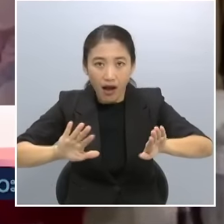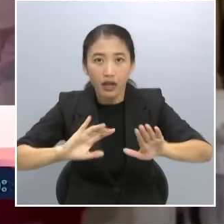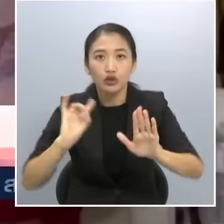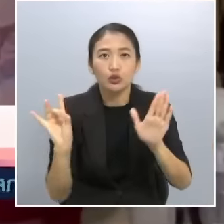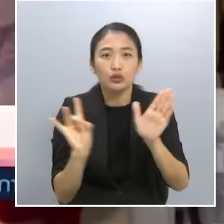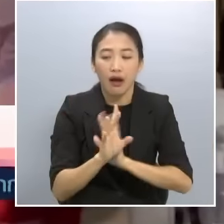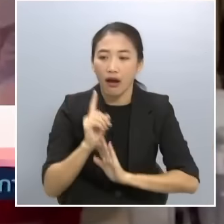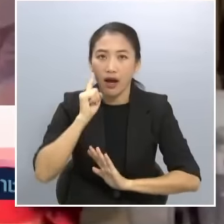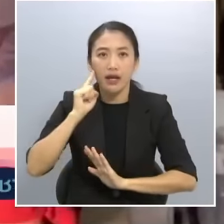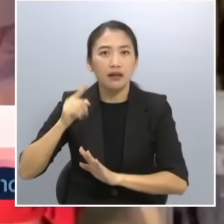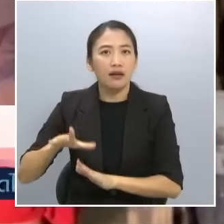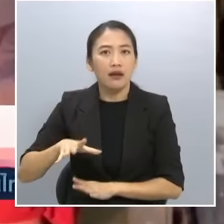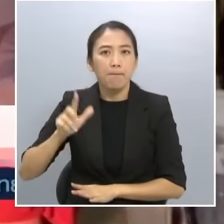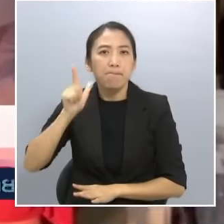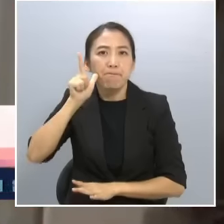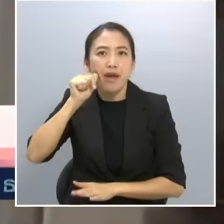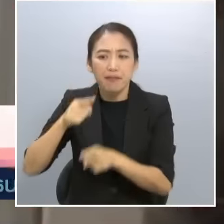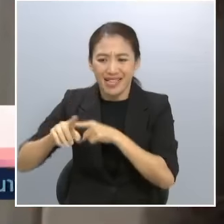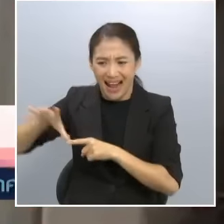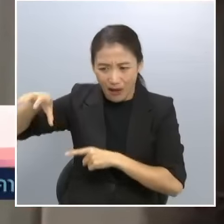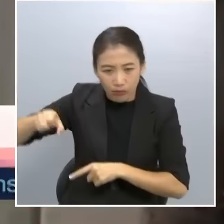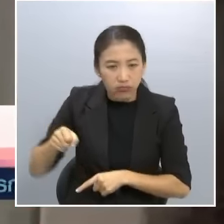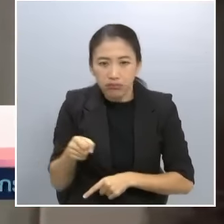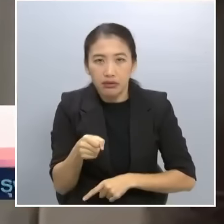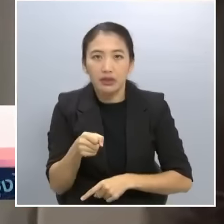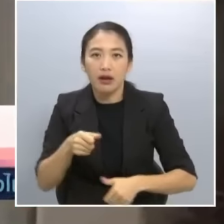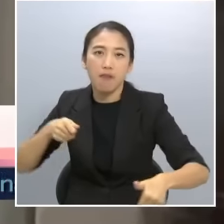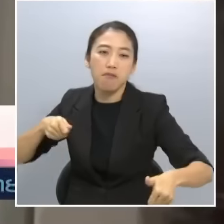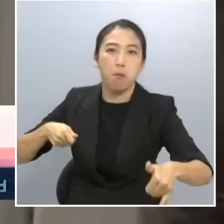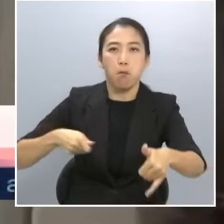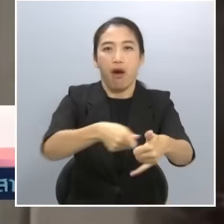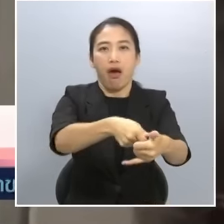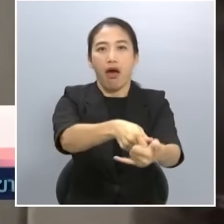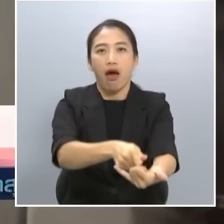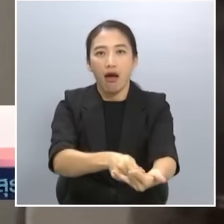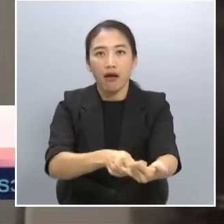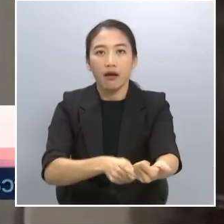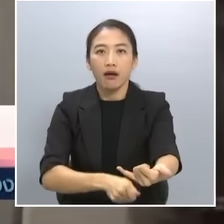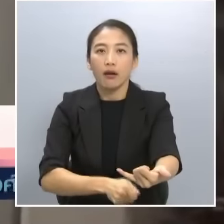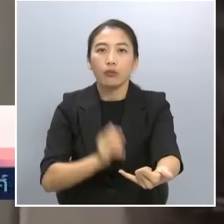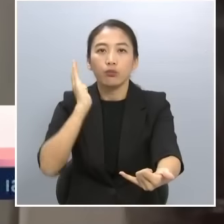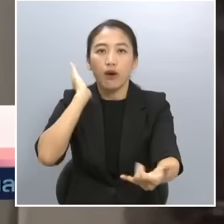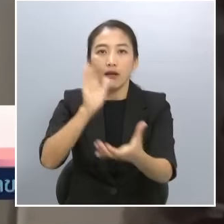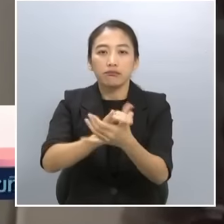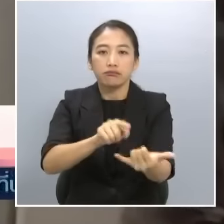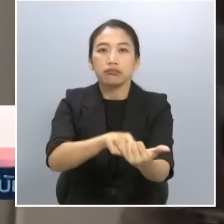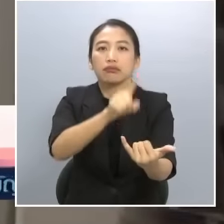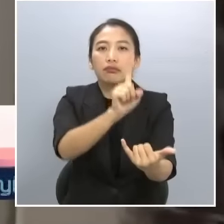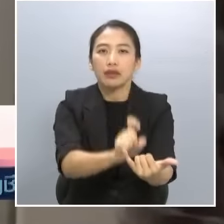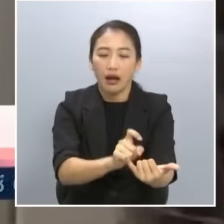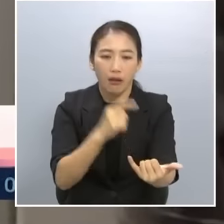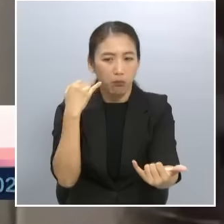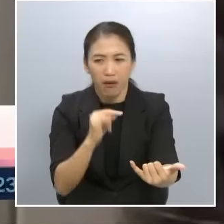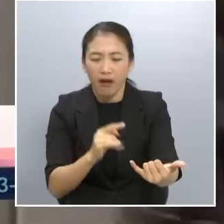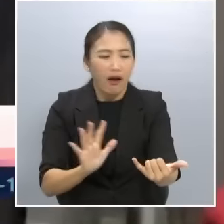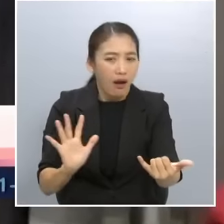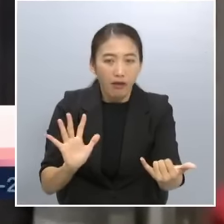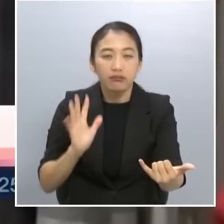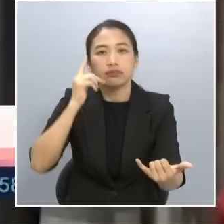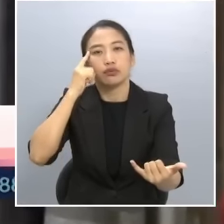ตอนนี้เก๋บอกเก๋ยังทำใจไม่ได้ตนกับสามีเนี่ยคบหากันมา20ปีมีลูกสาวด้วยกัน1คนบ้านห